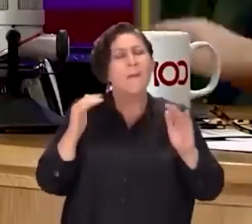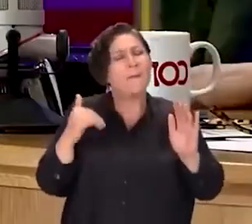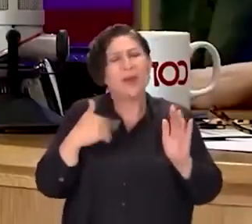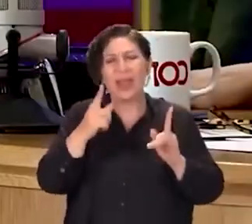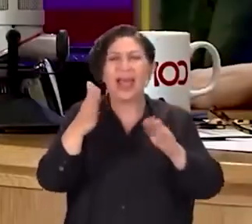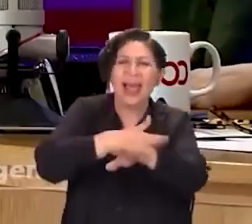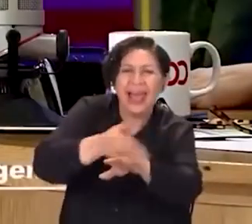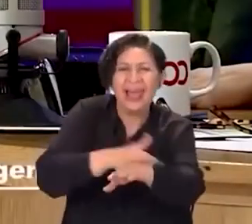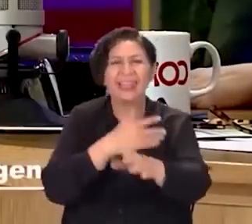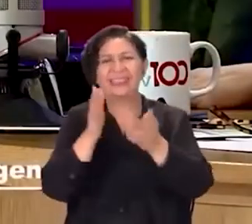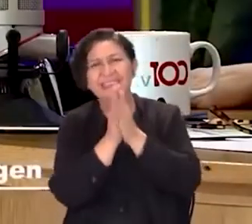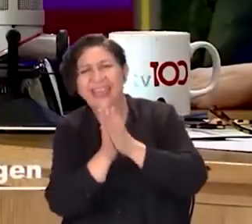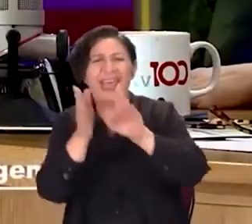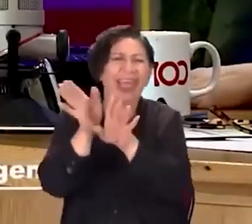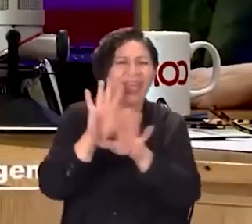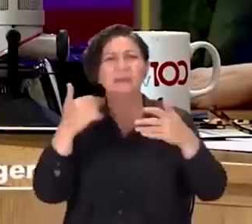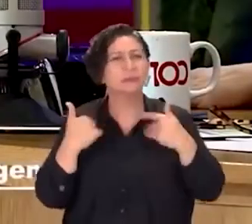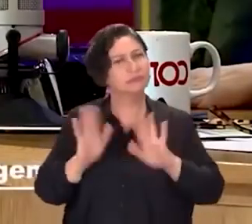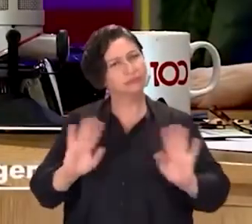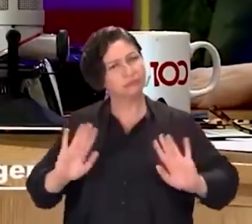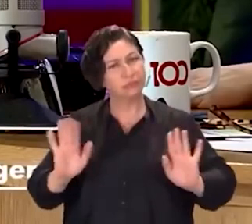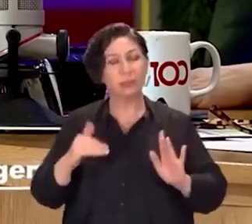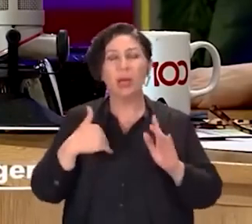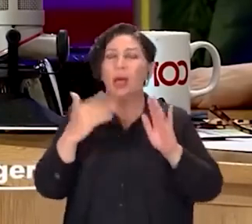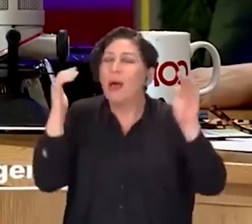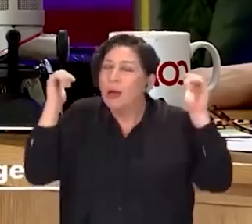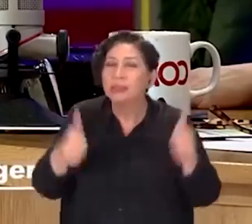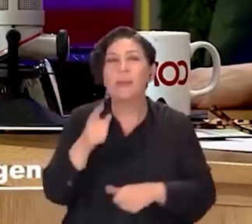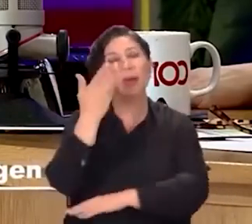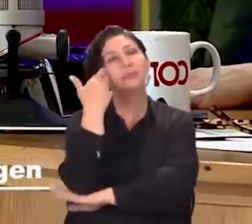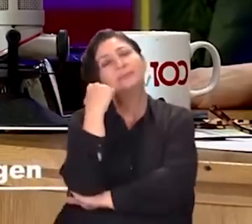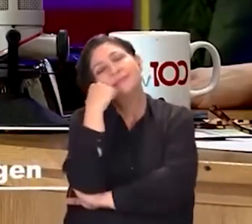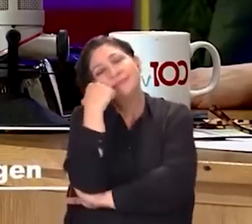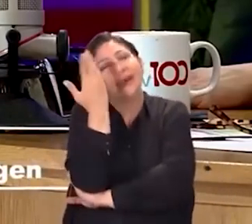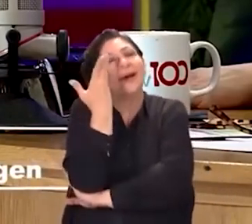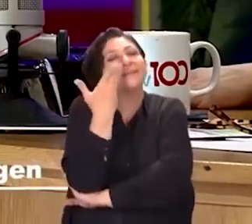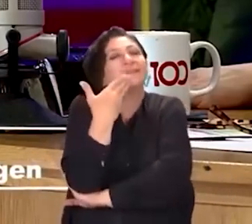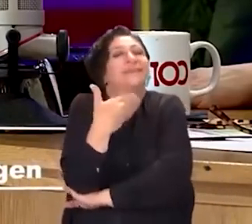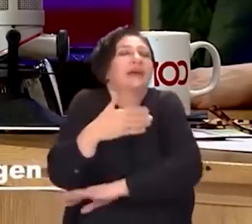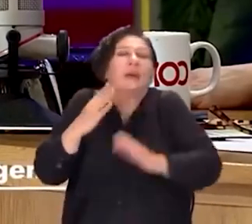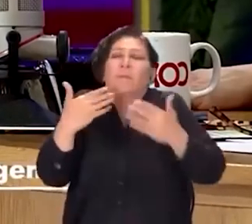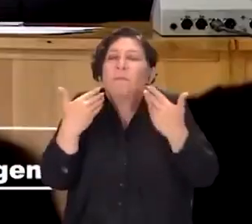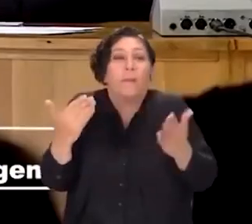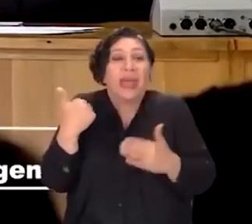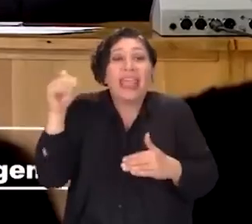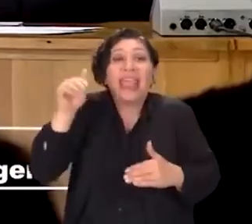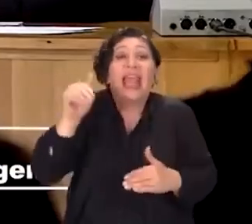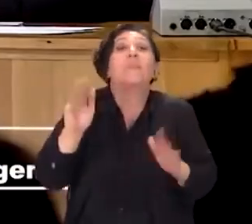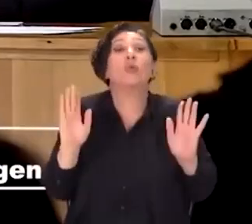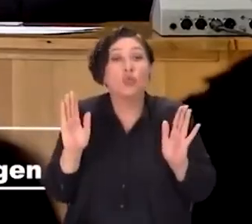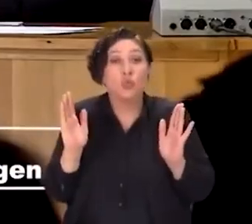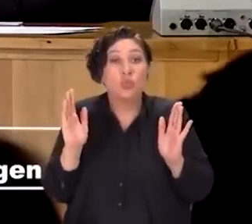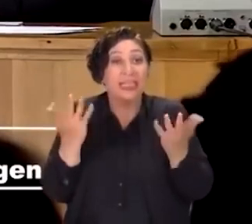öyle şey olsun aman geldi değil, her zaman hayranlık duyduğum için o büyük tutku sana gelemiyordum